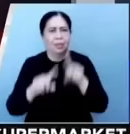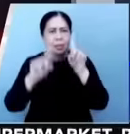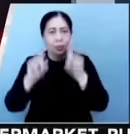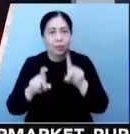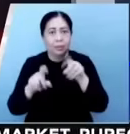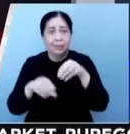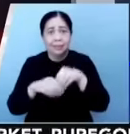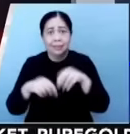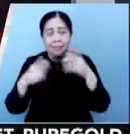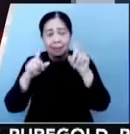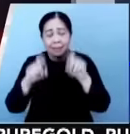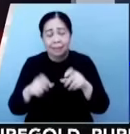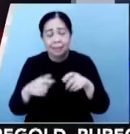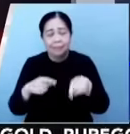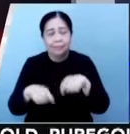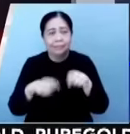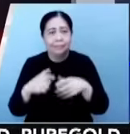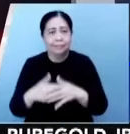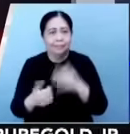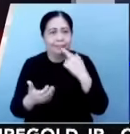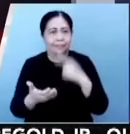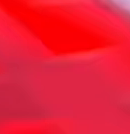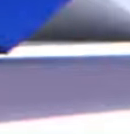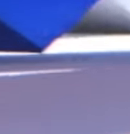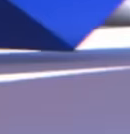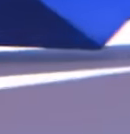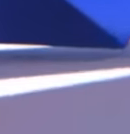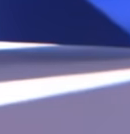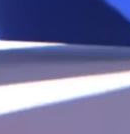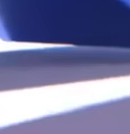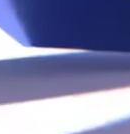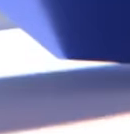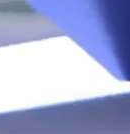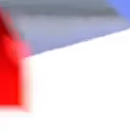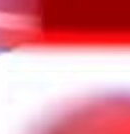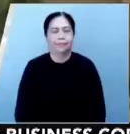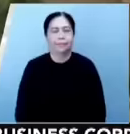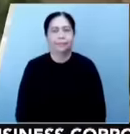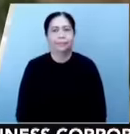exam. Nakatutok si Tina Panganiban Pere.